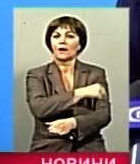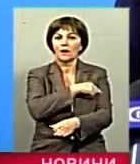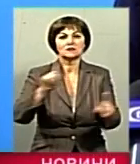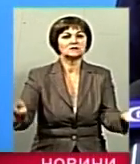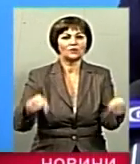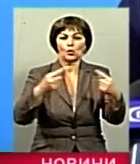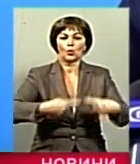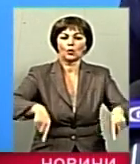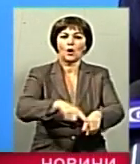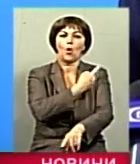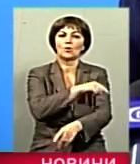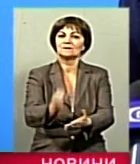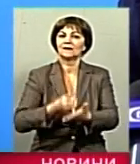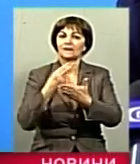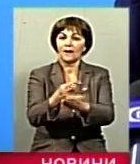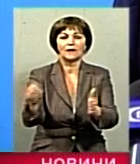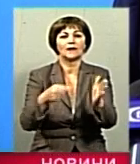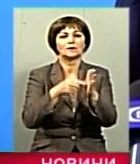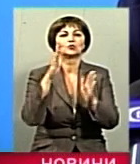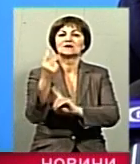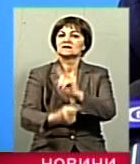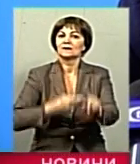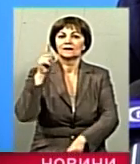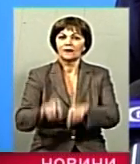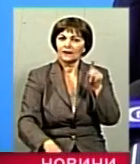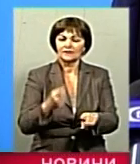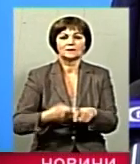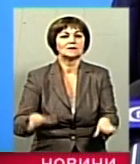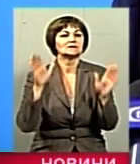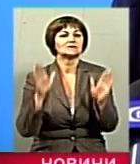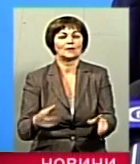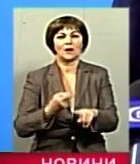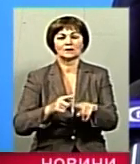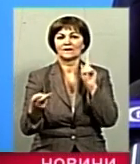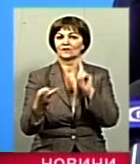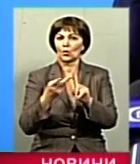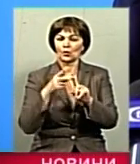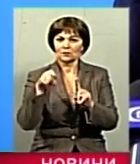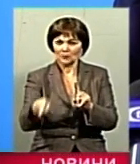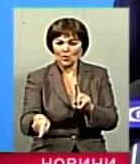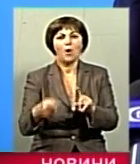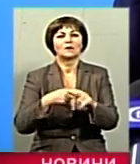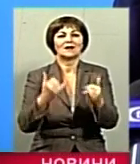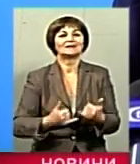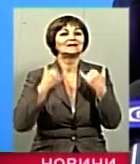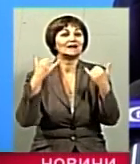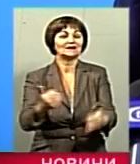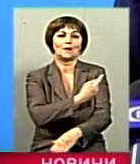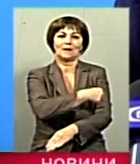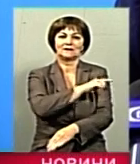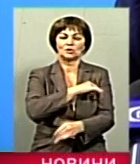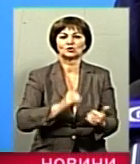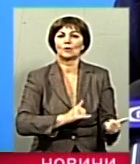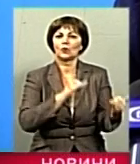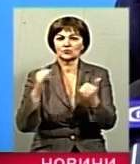округів госпітальних передбачає деякі зміни саме на цьому вторинному ринку надання медичних послуг.